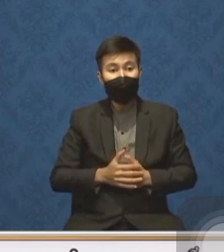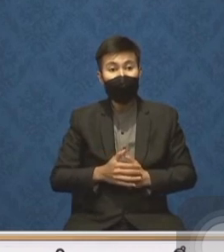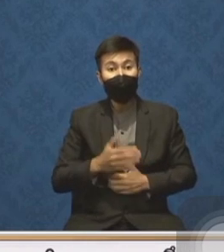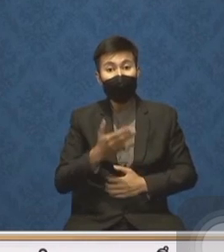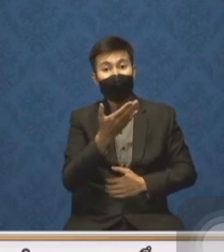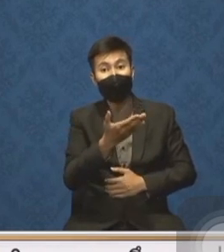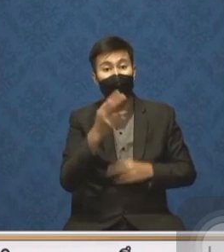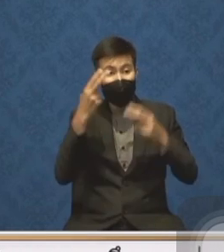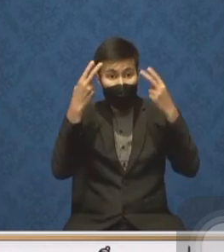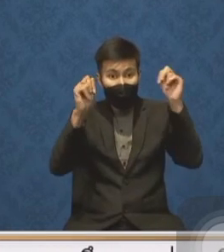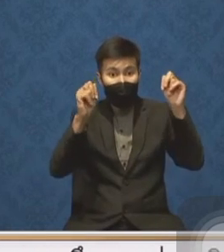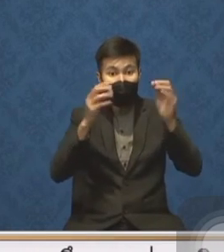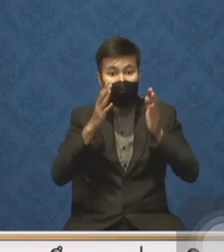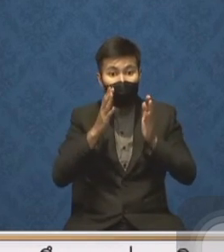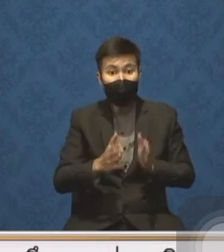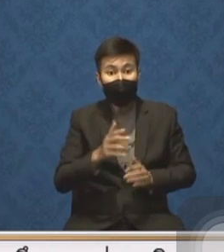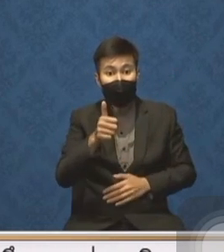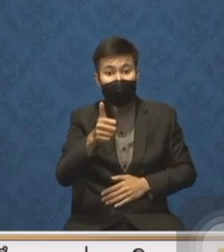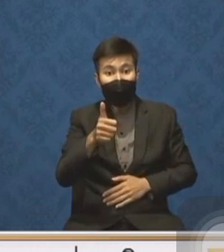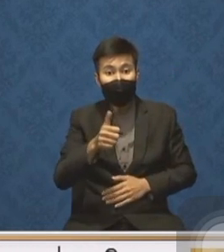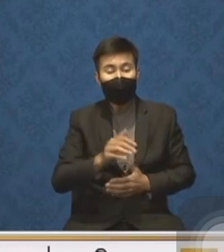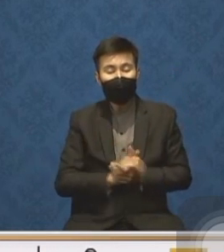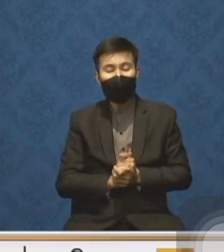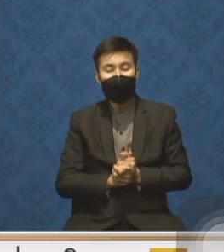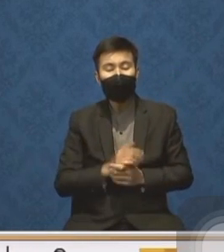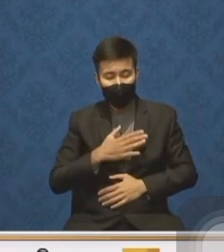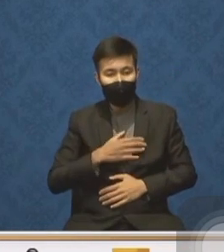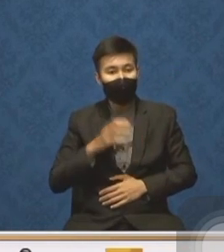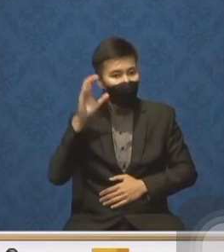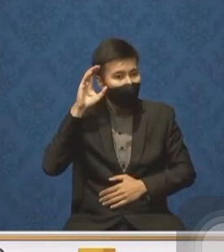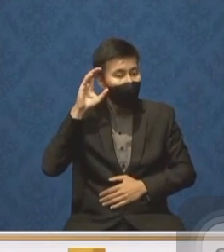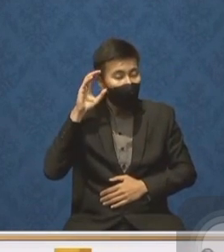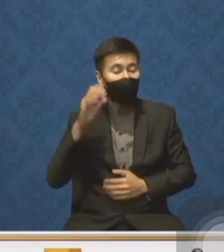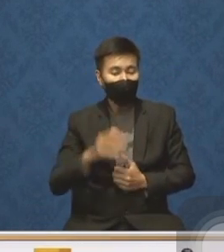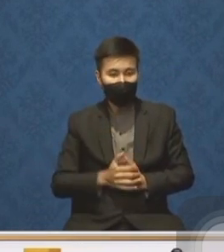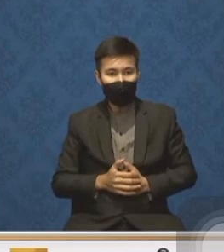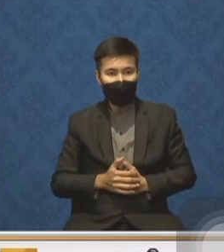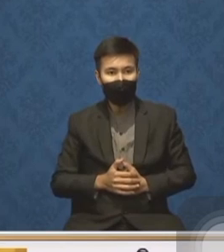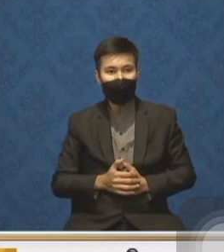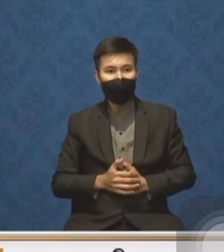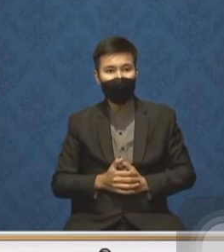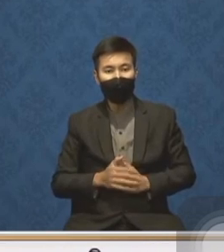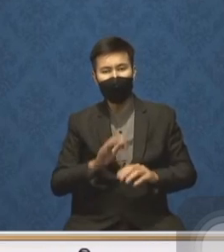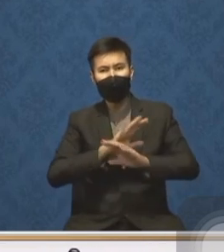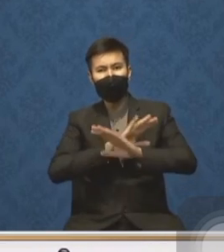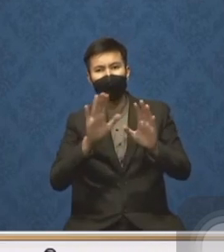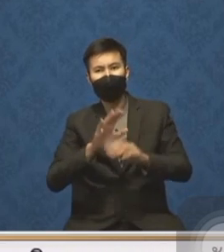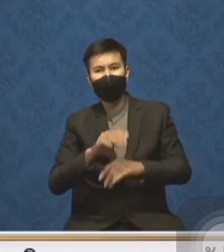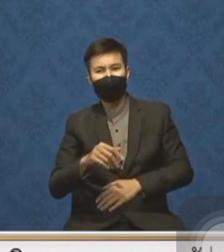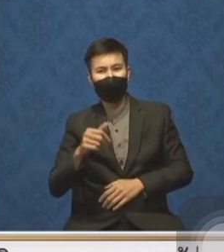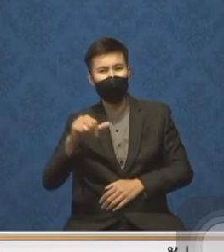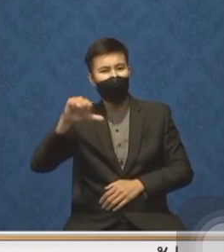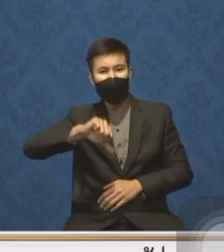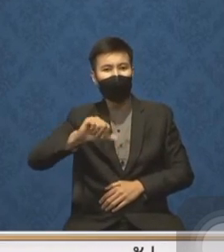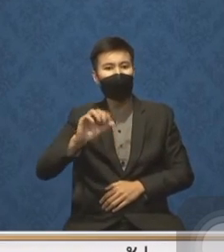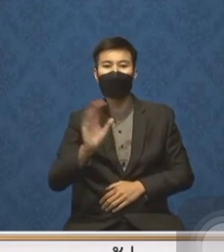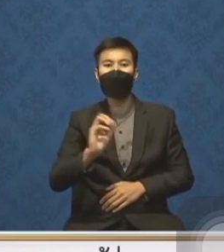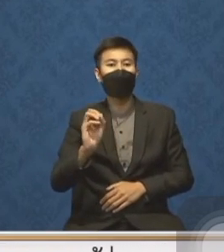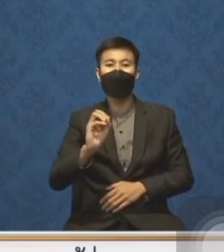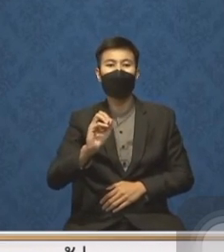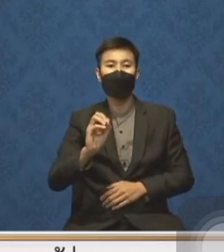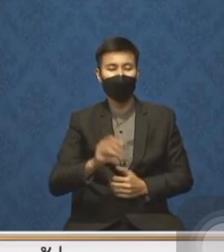นดีผมเชื่อโดยบริสุทธิ์ใจครับและผมไม่เคยปฏิเสธว่าท่านเป็นคนดีแต่ท่านประธานครับ